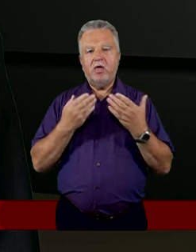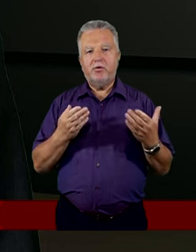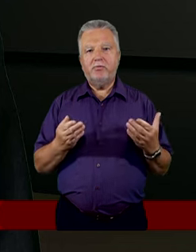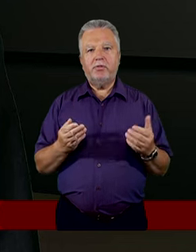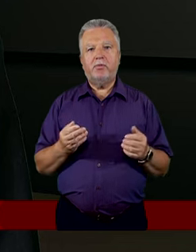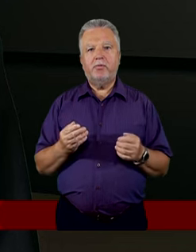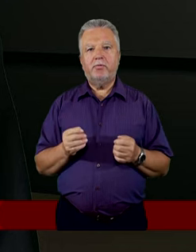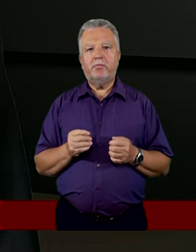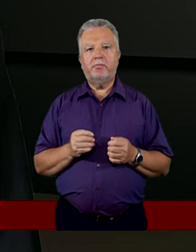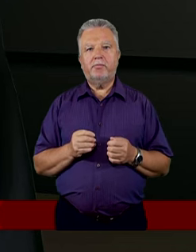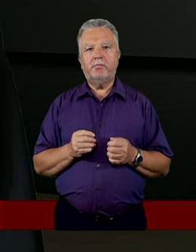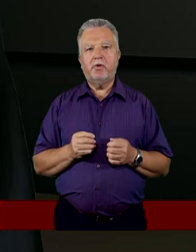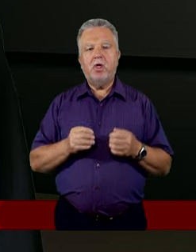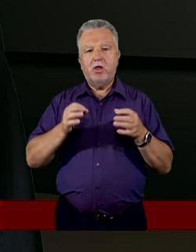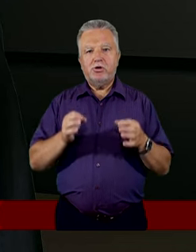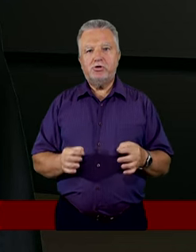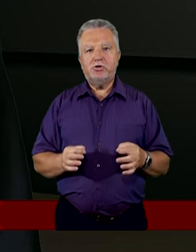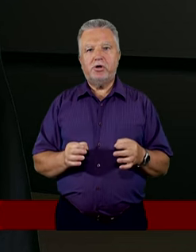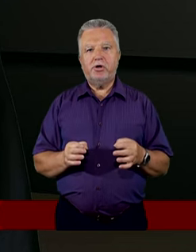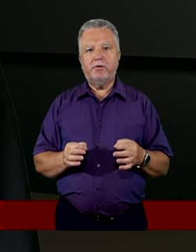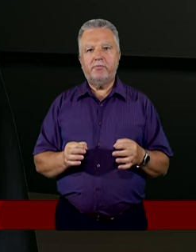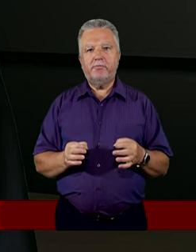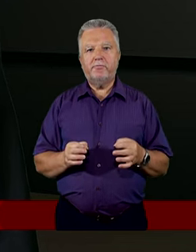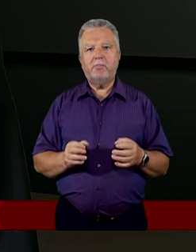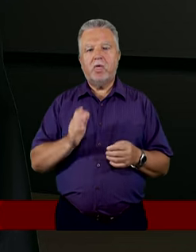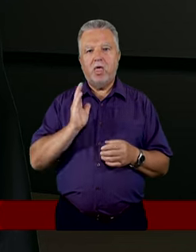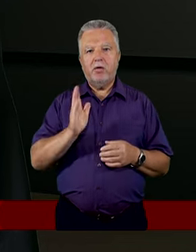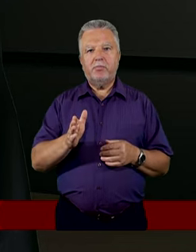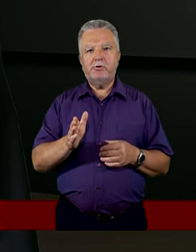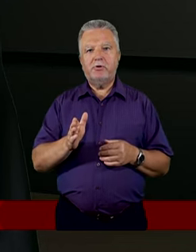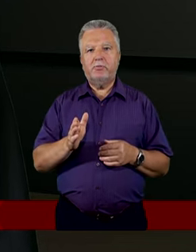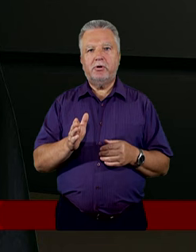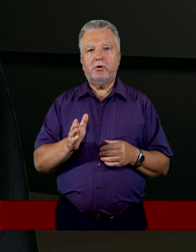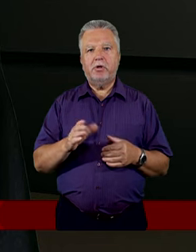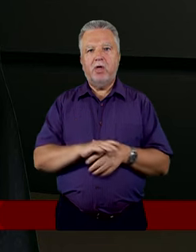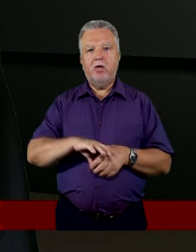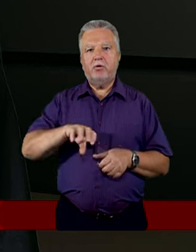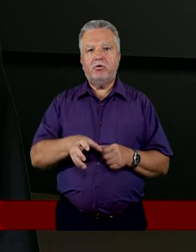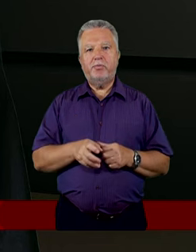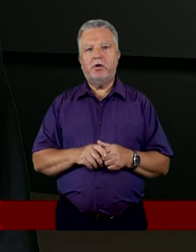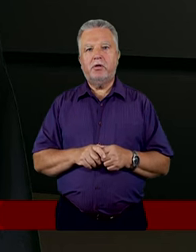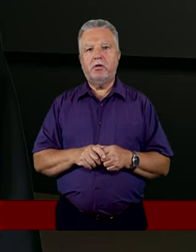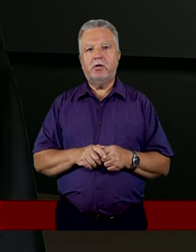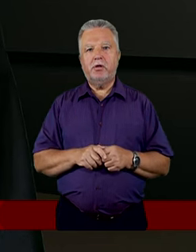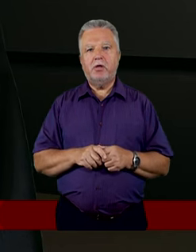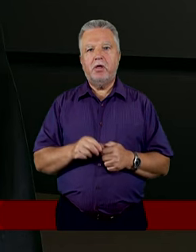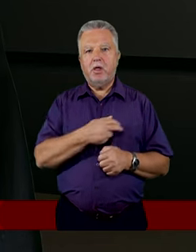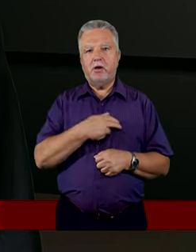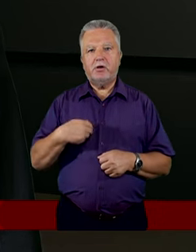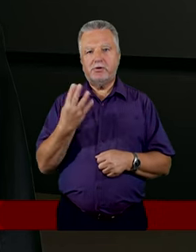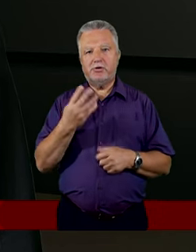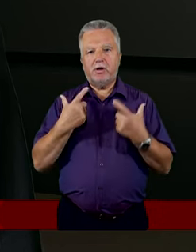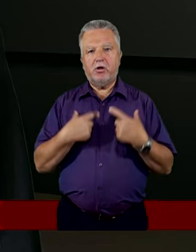Witam ponownie. Dzisiaj będziemy w gronie